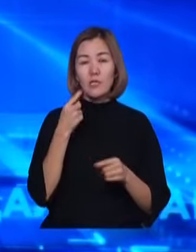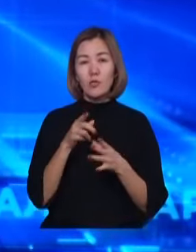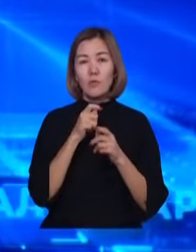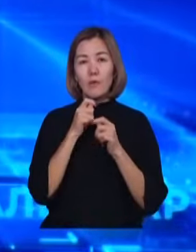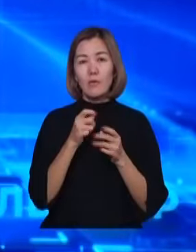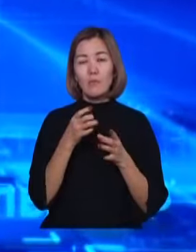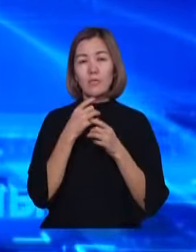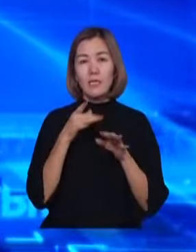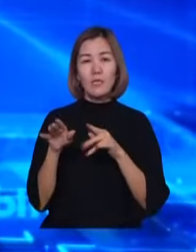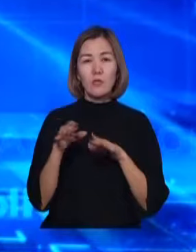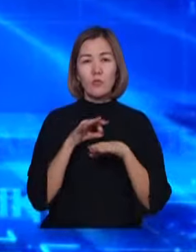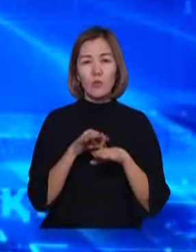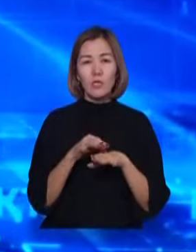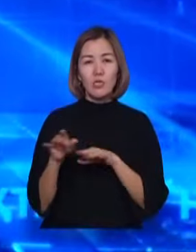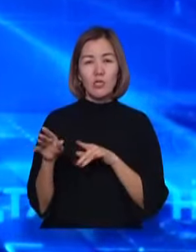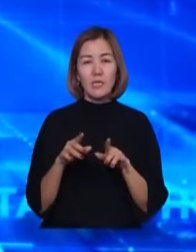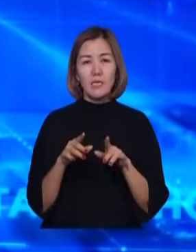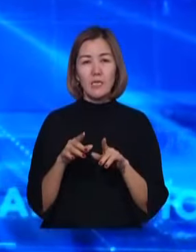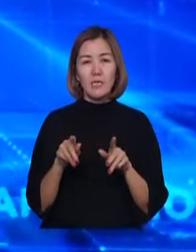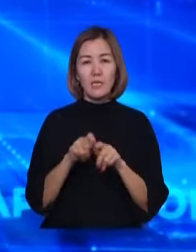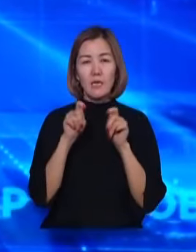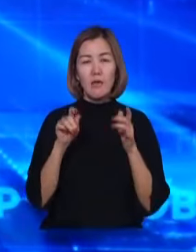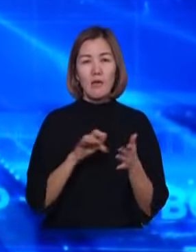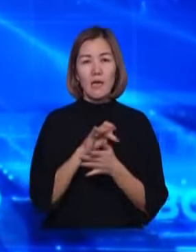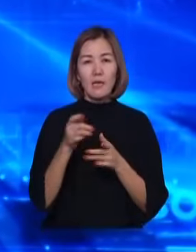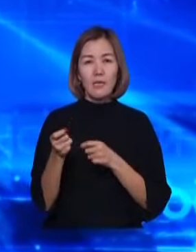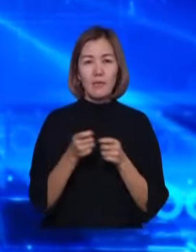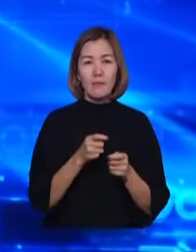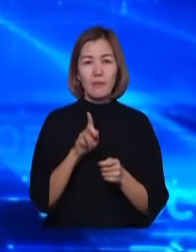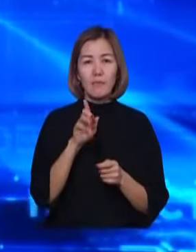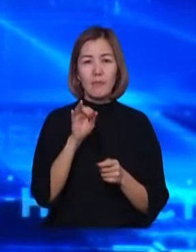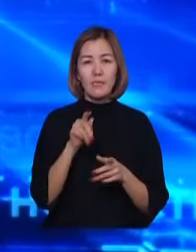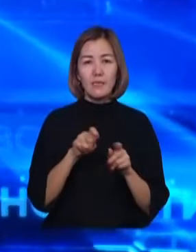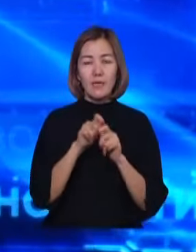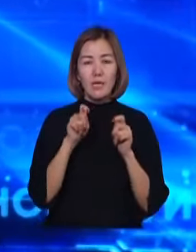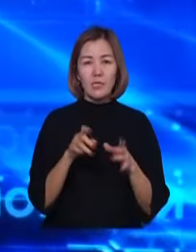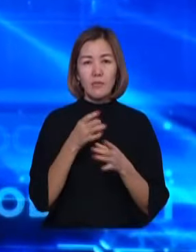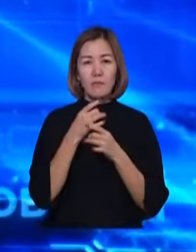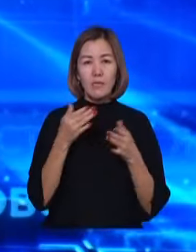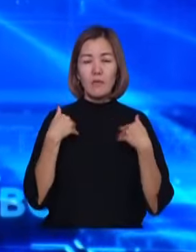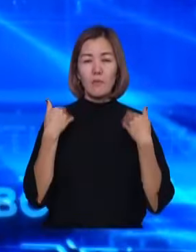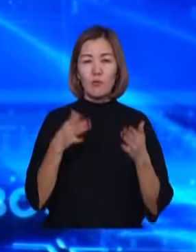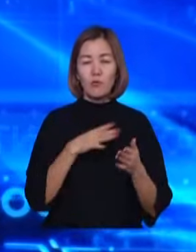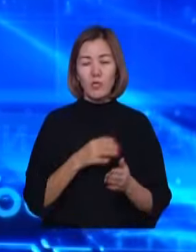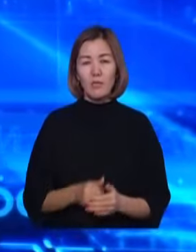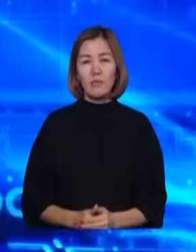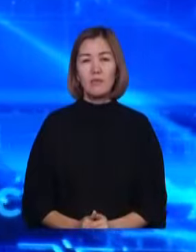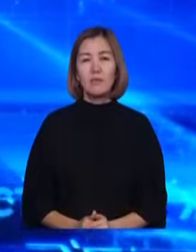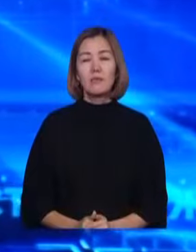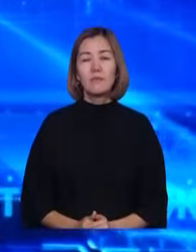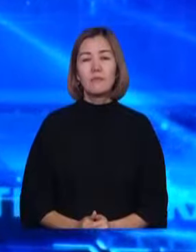дәстүрлі марапаттау салтанаты өтті. Шараның шымылдығын қала әкімі Ернат Бәзіл ашты. Кәсіби мерекелерімен құттықтады.